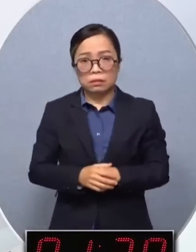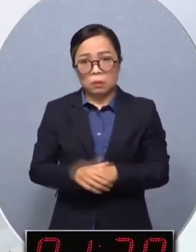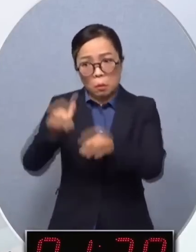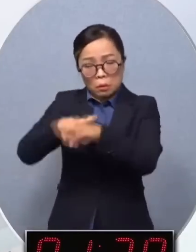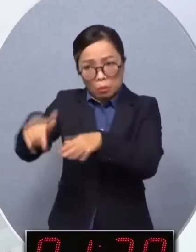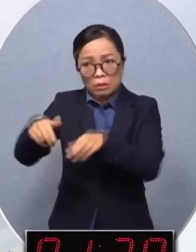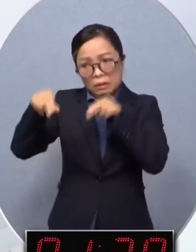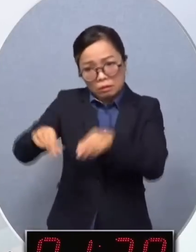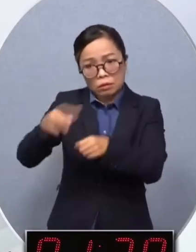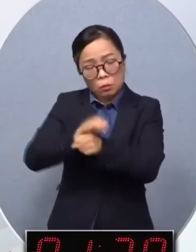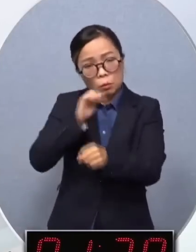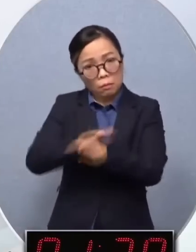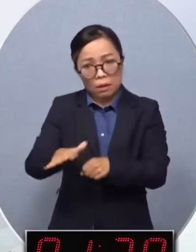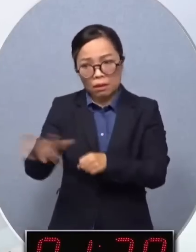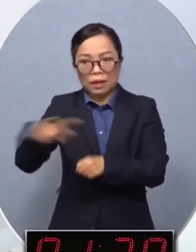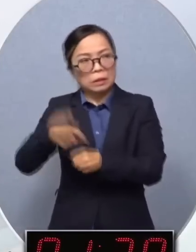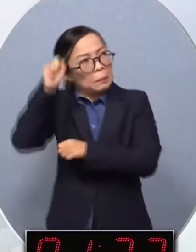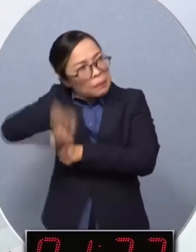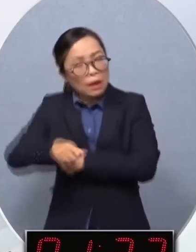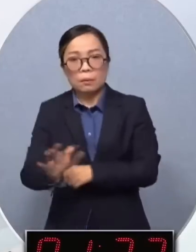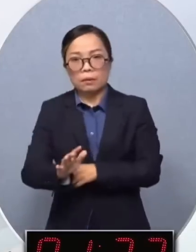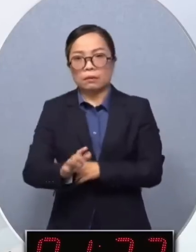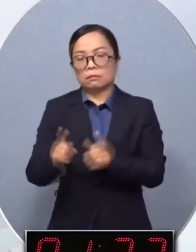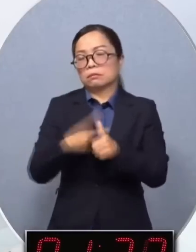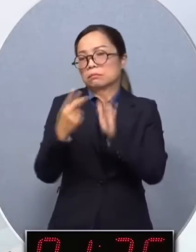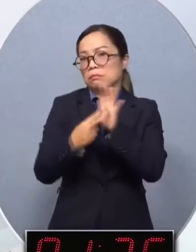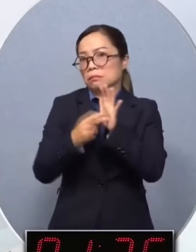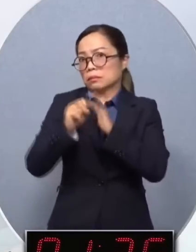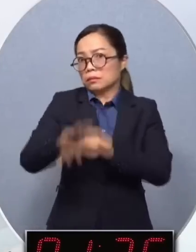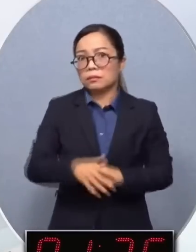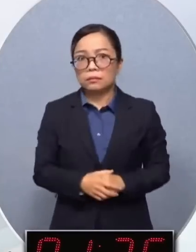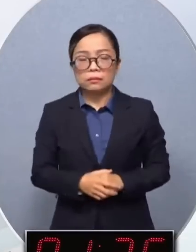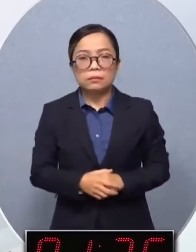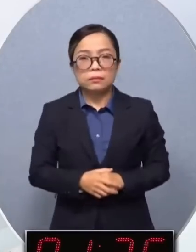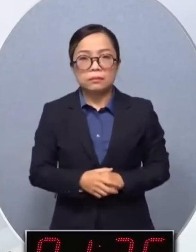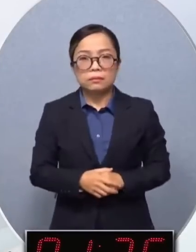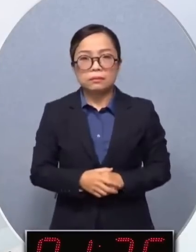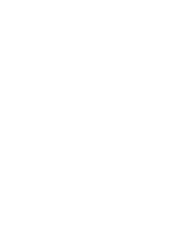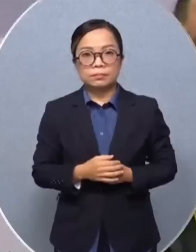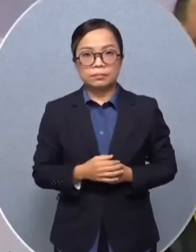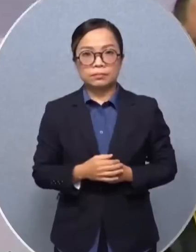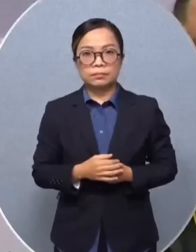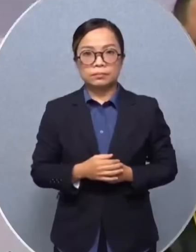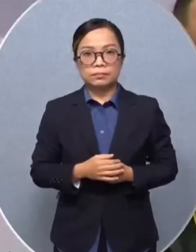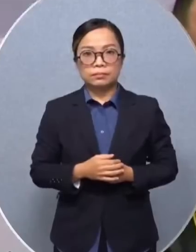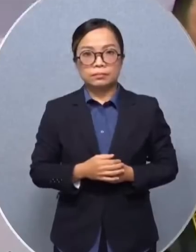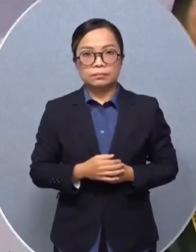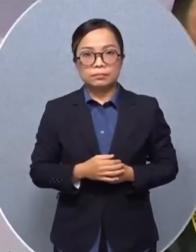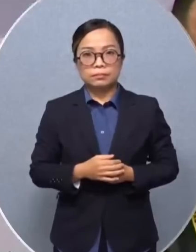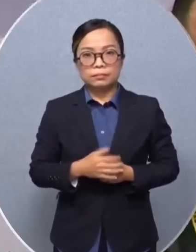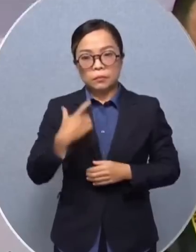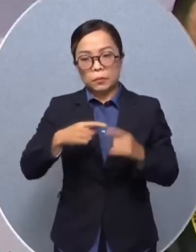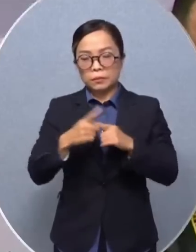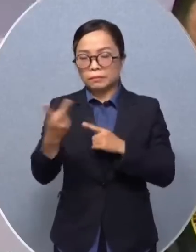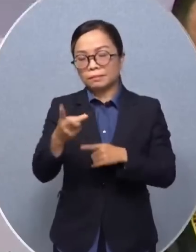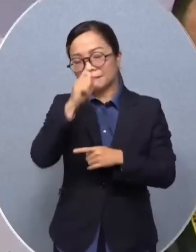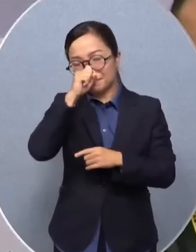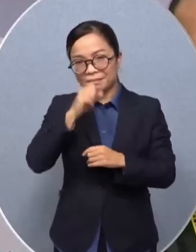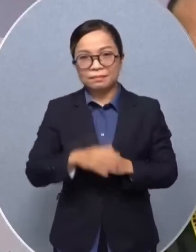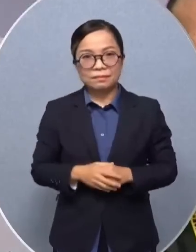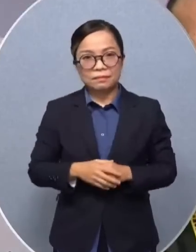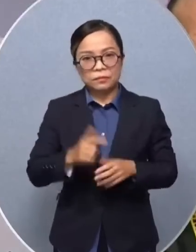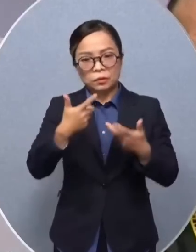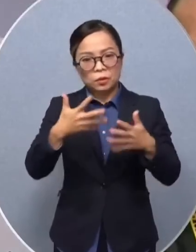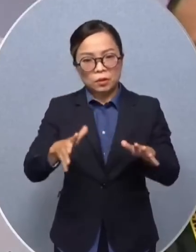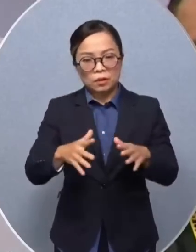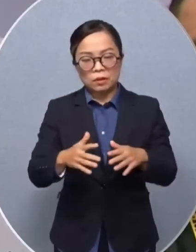你不敢讲，好，这一点我先做一点啊，这个说明。 两位候选人好，许